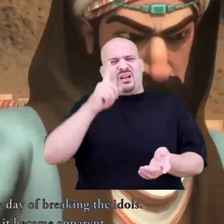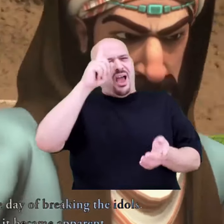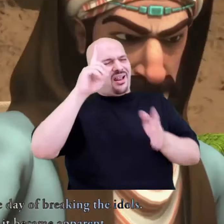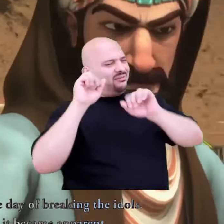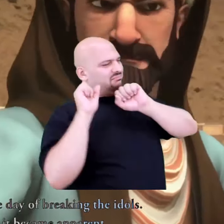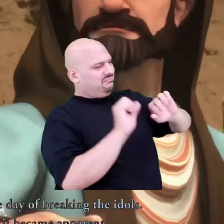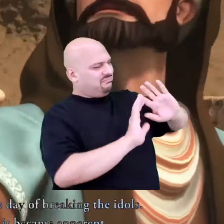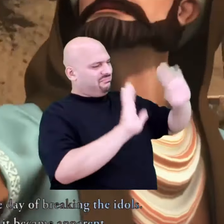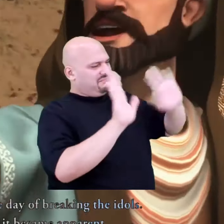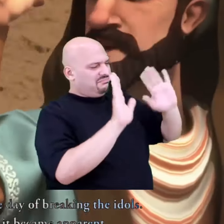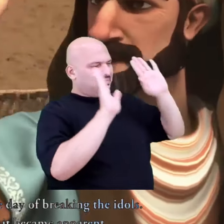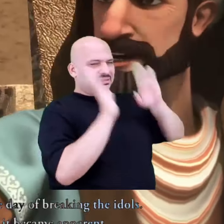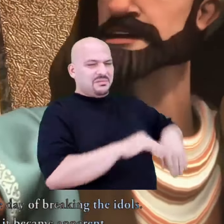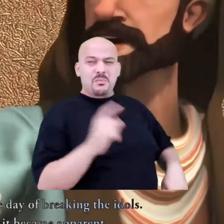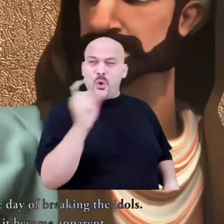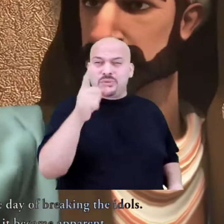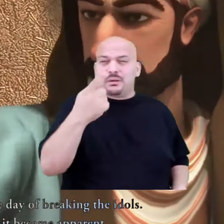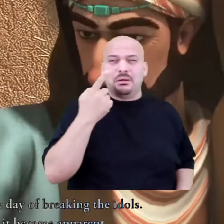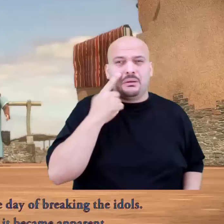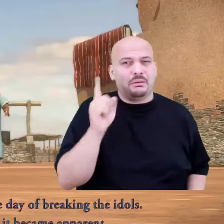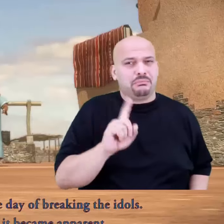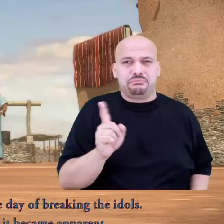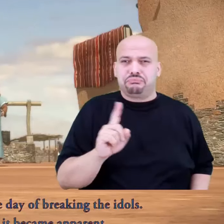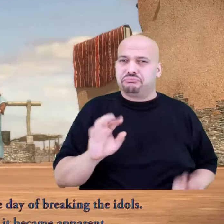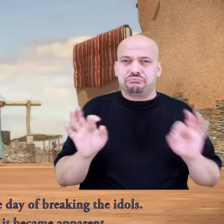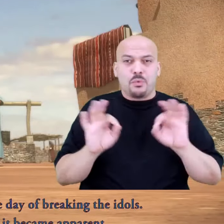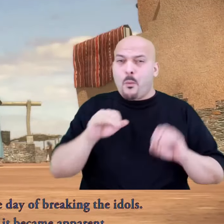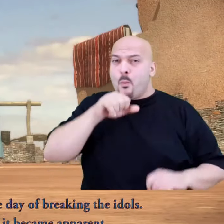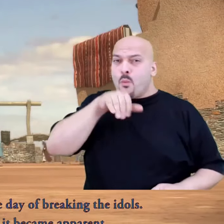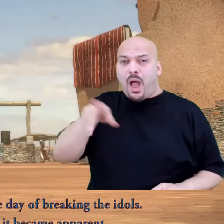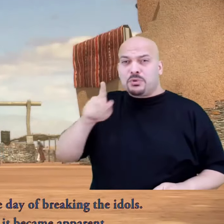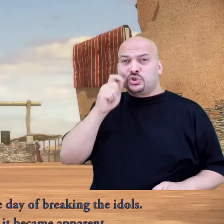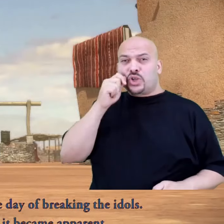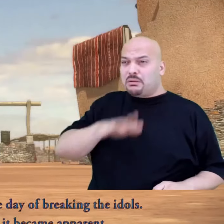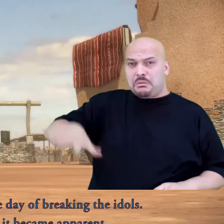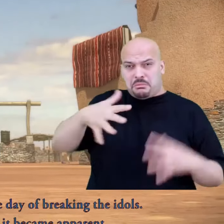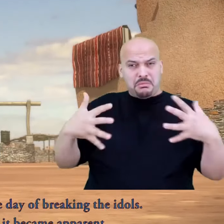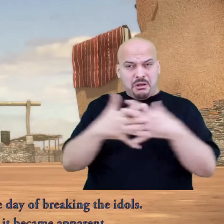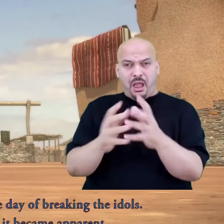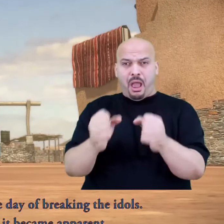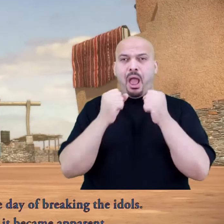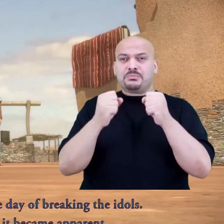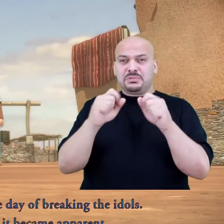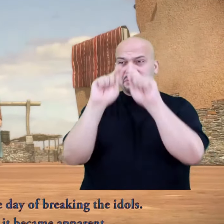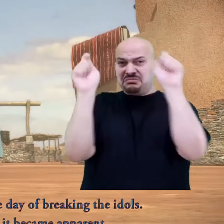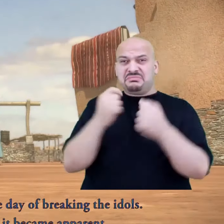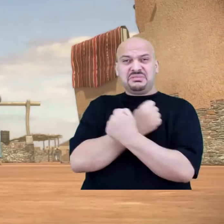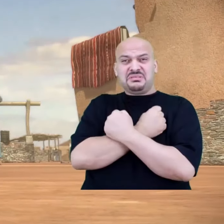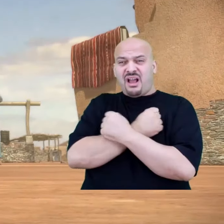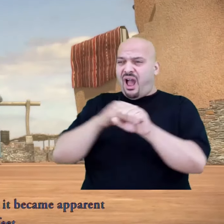الله والإسلام، لو كنت رأيت محمداً ورجاله يوم تكسر